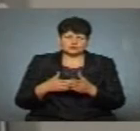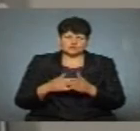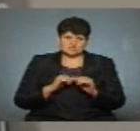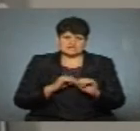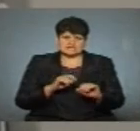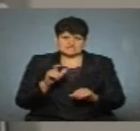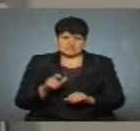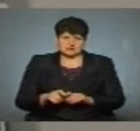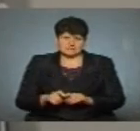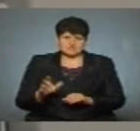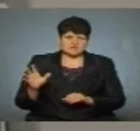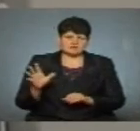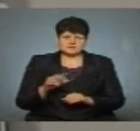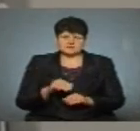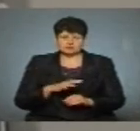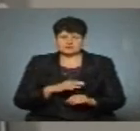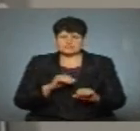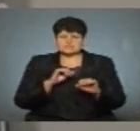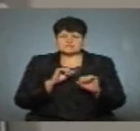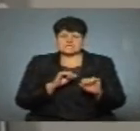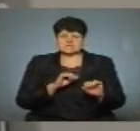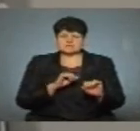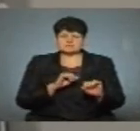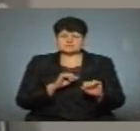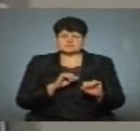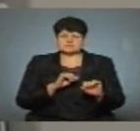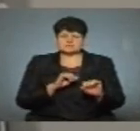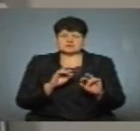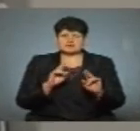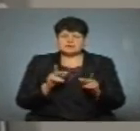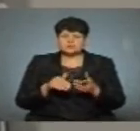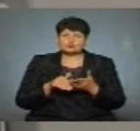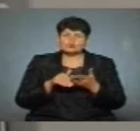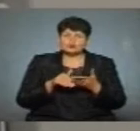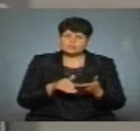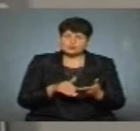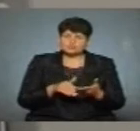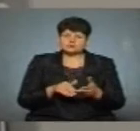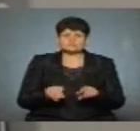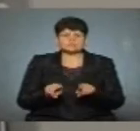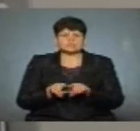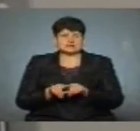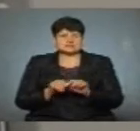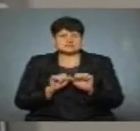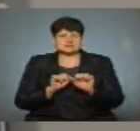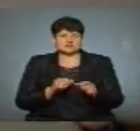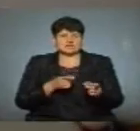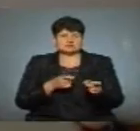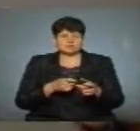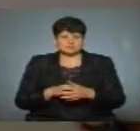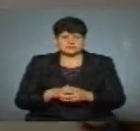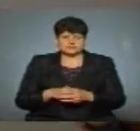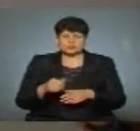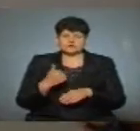захисника. Бо всі стояли на захисті як і допомогою, так і захищали зброю.